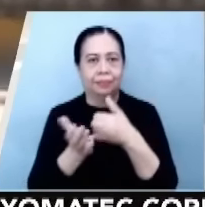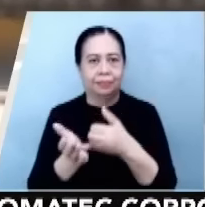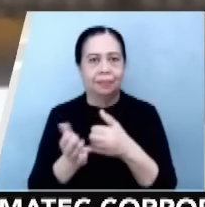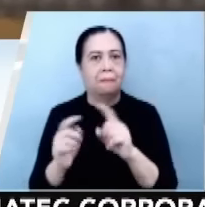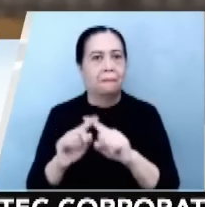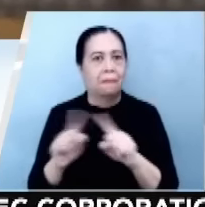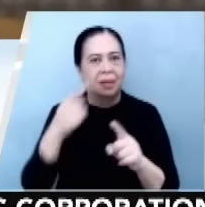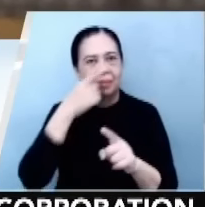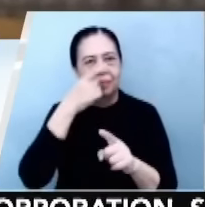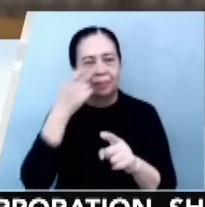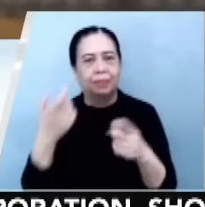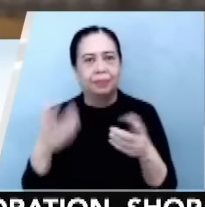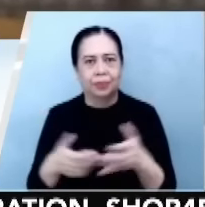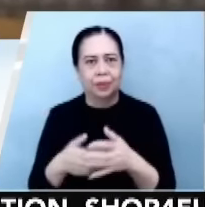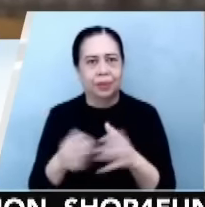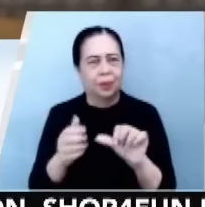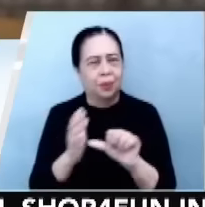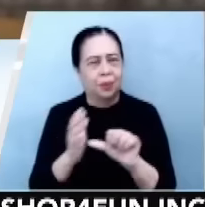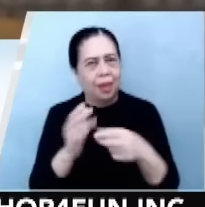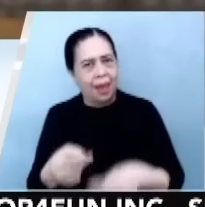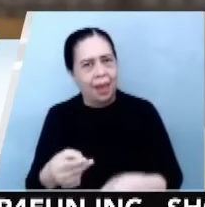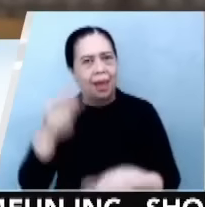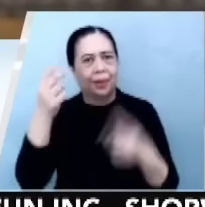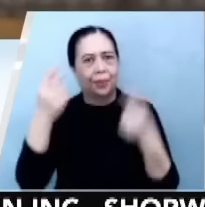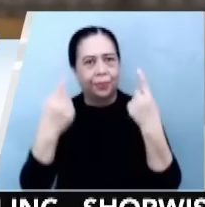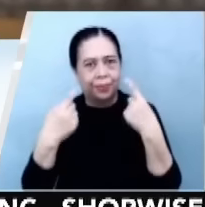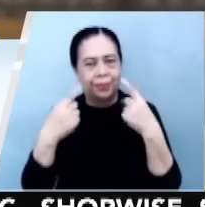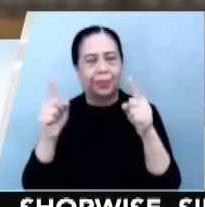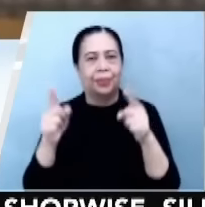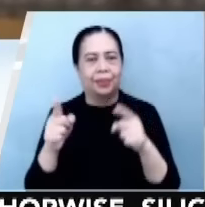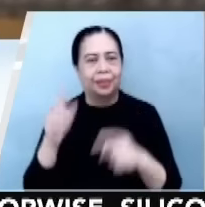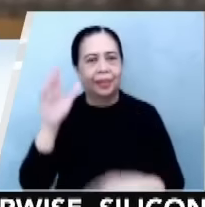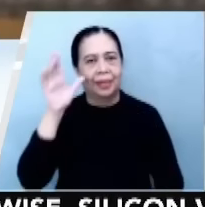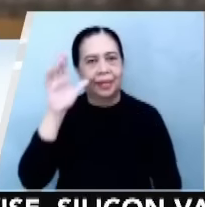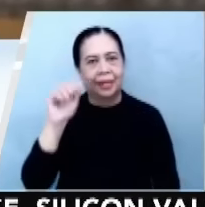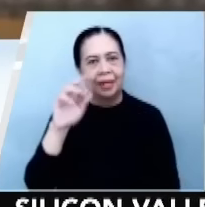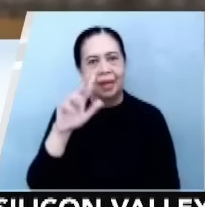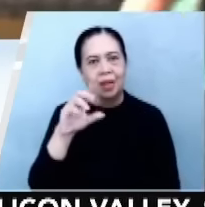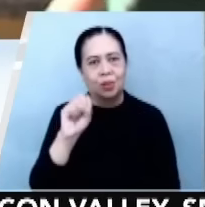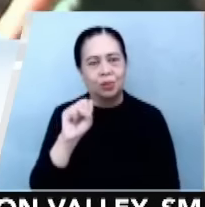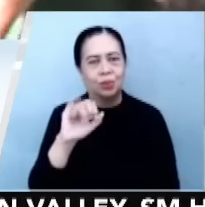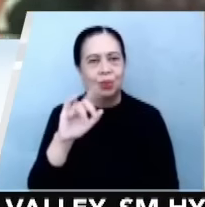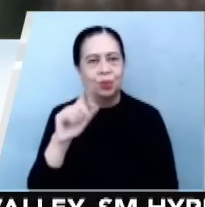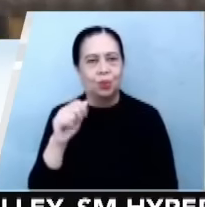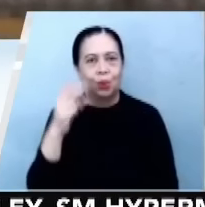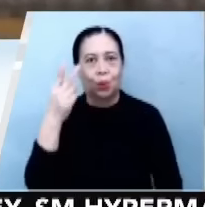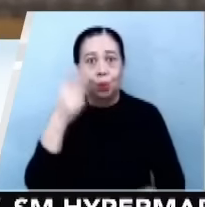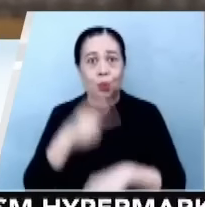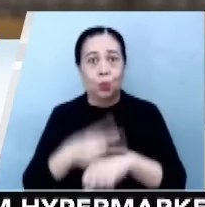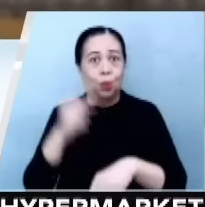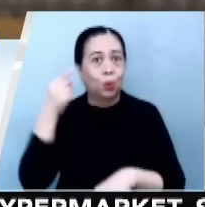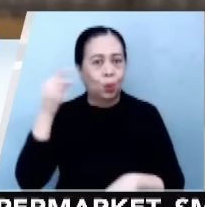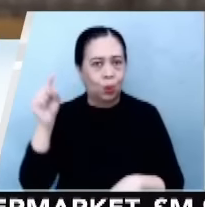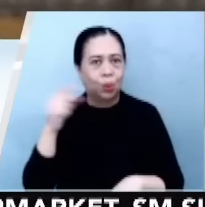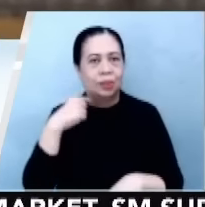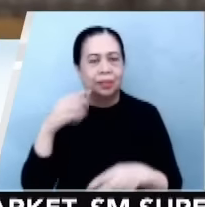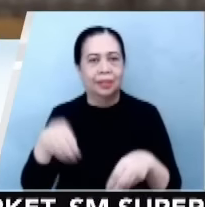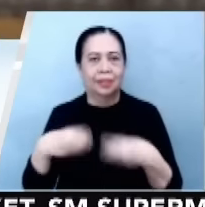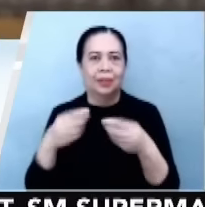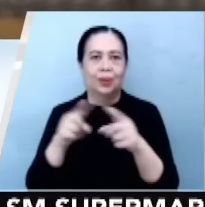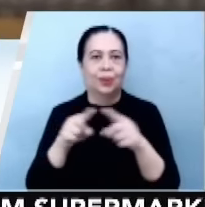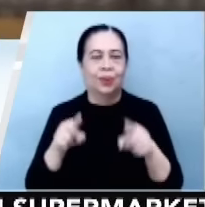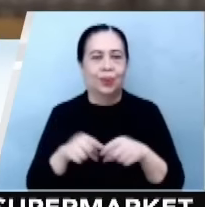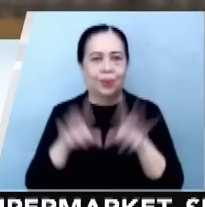nakamit na pinakamataas sa tagumpay ni Carlos sa Paris Olympics na double gold pa, pagkakalooban din siya ni Pangulong